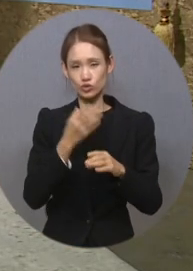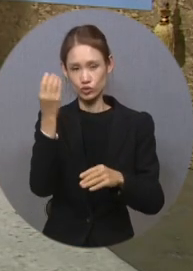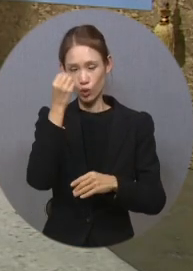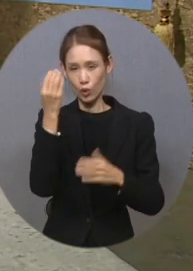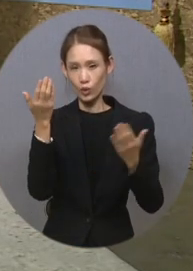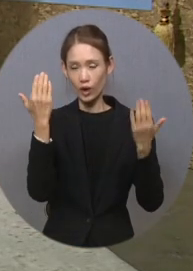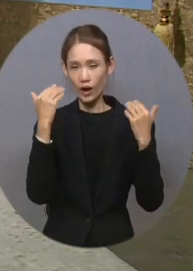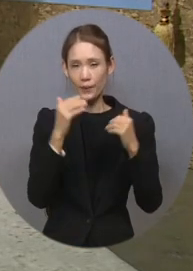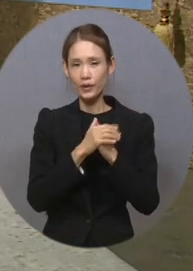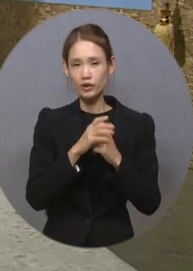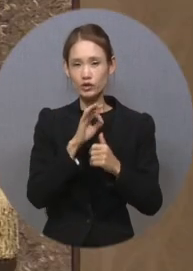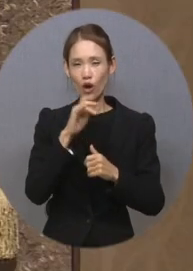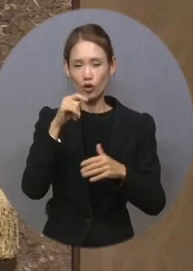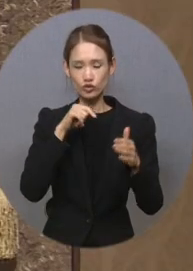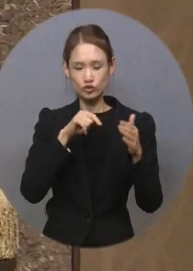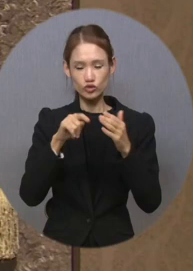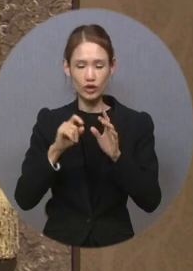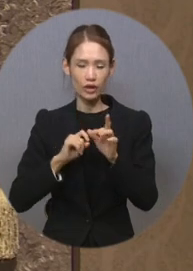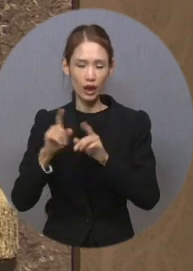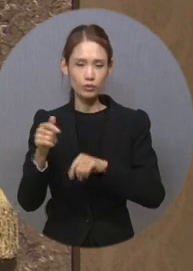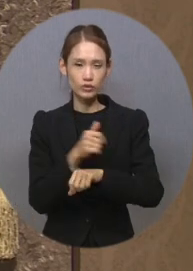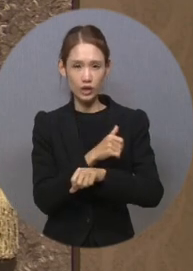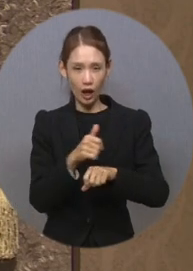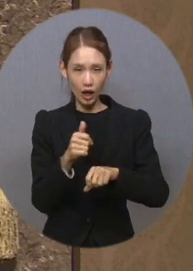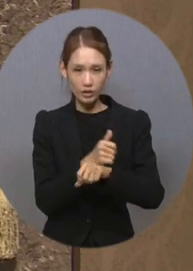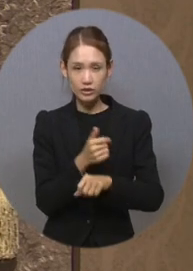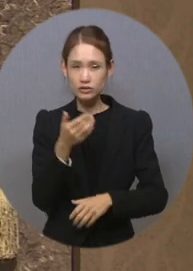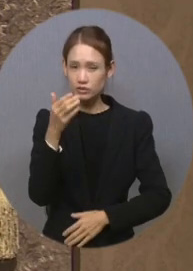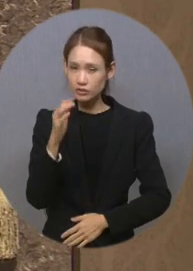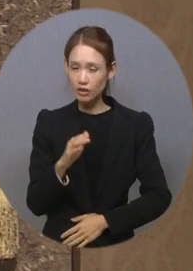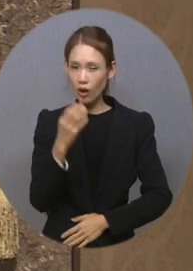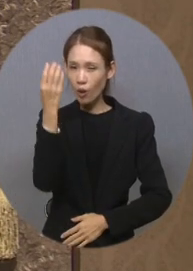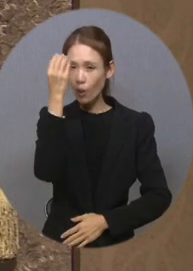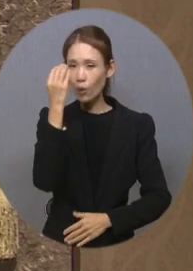대부분 다니는데 네. 이제 고등학교 가면서는